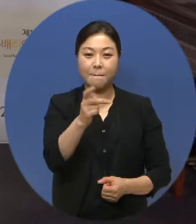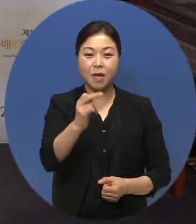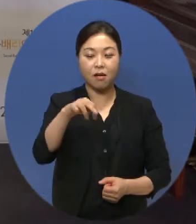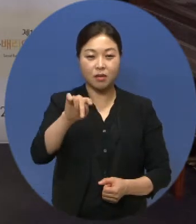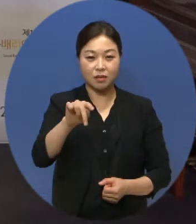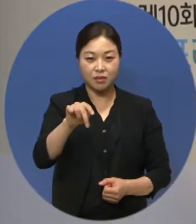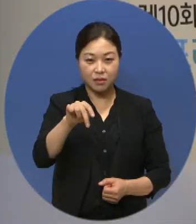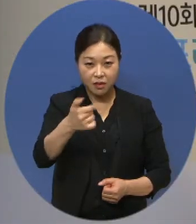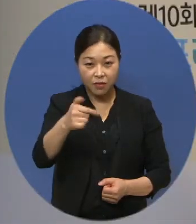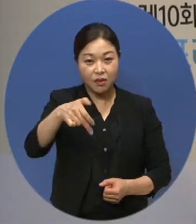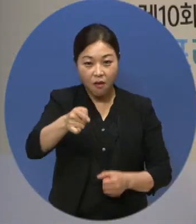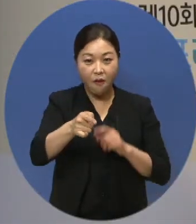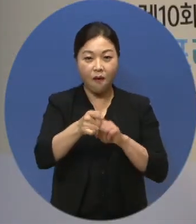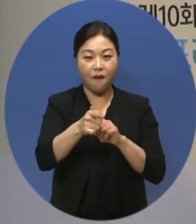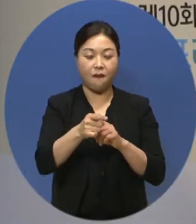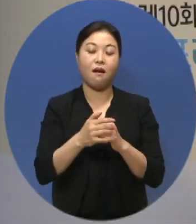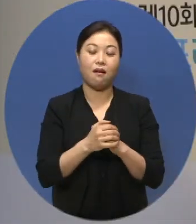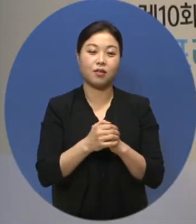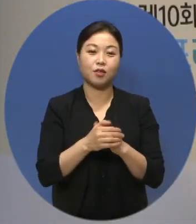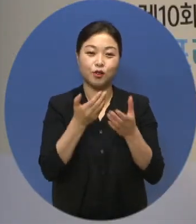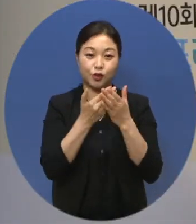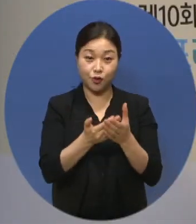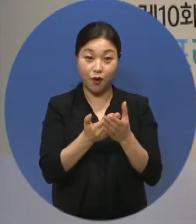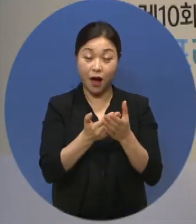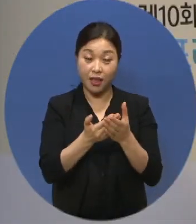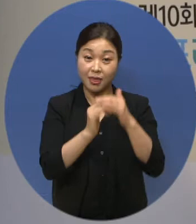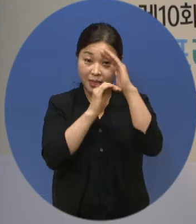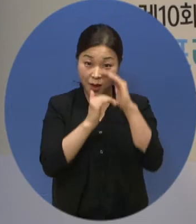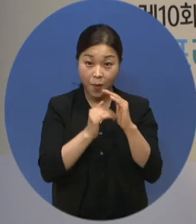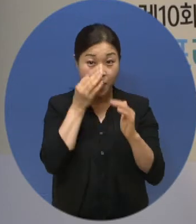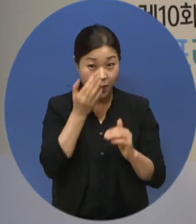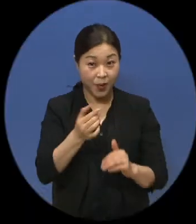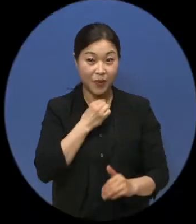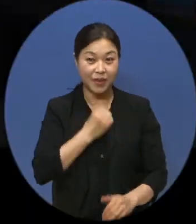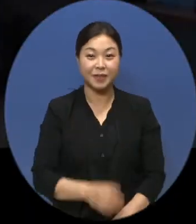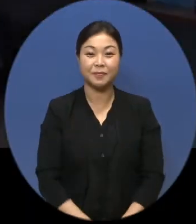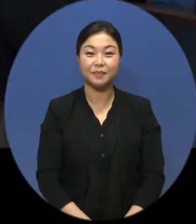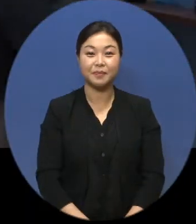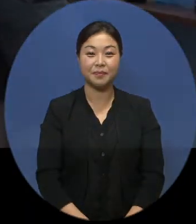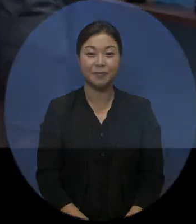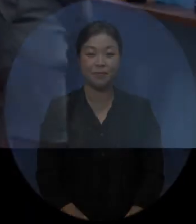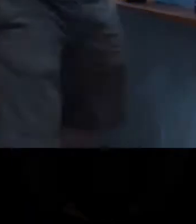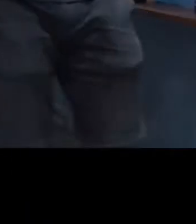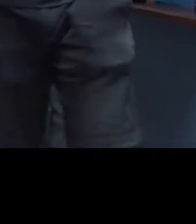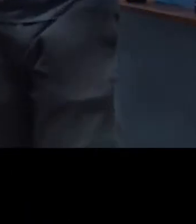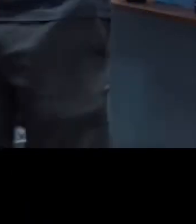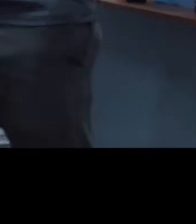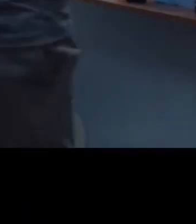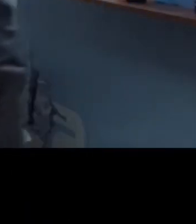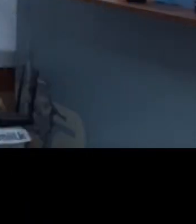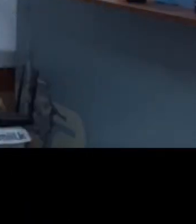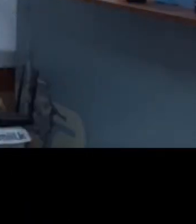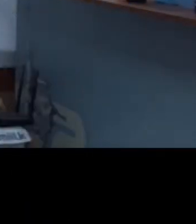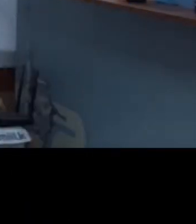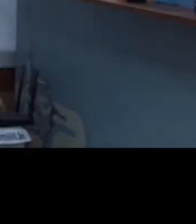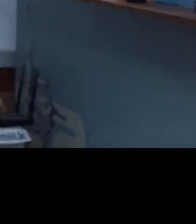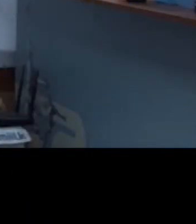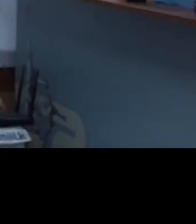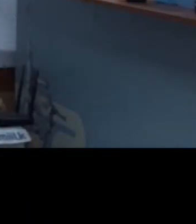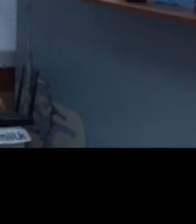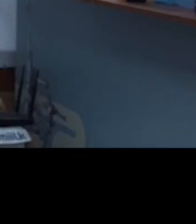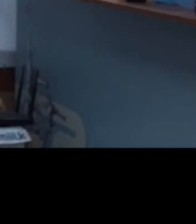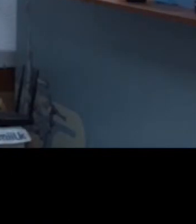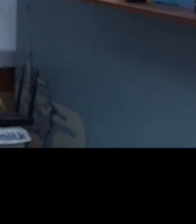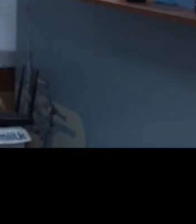해볼 텐데요. 공명선거의 주요 장면부터 보고 오겠습니다. 그 아저씨가 이번에 구의원 선거 나가는데